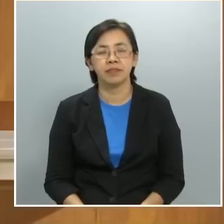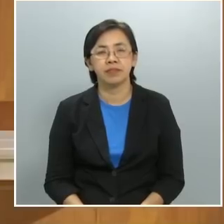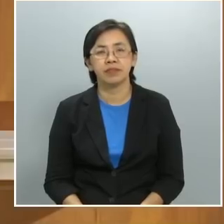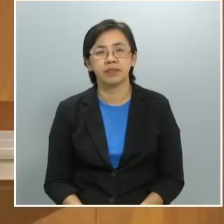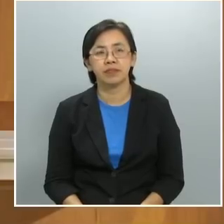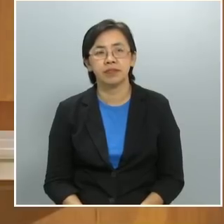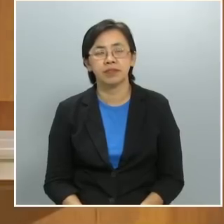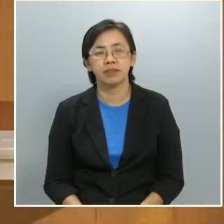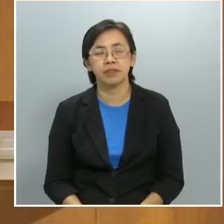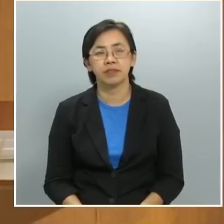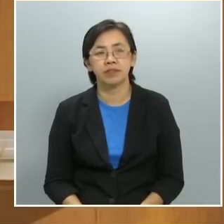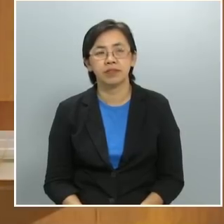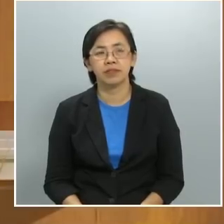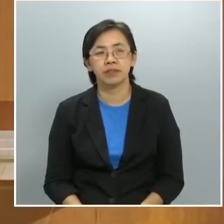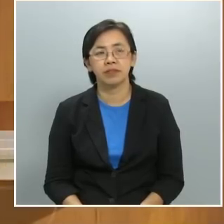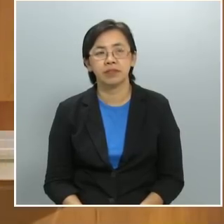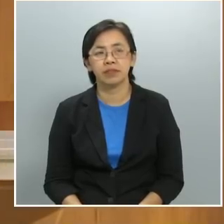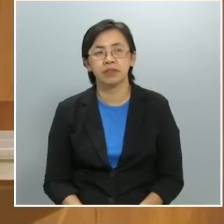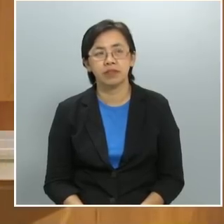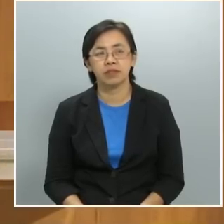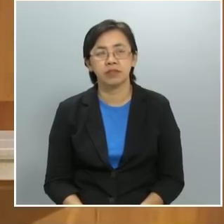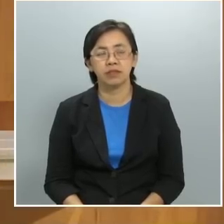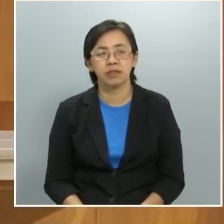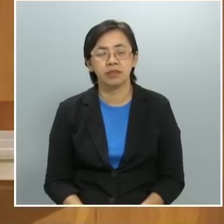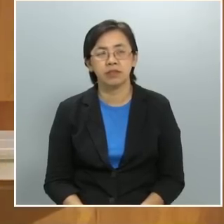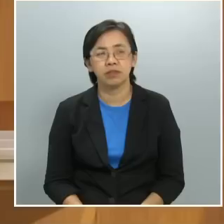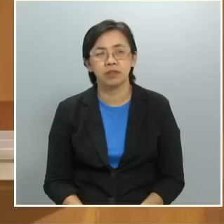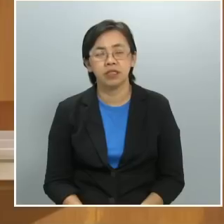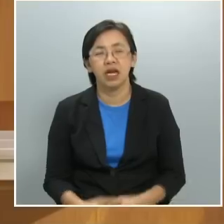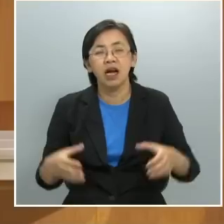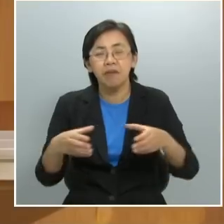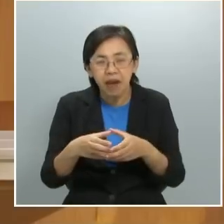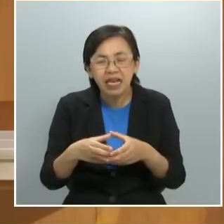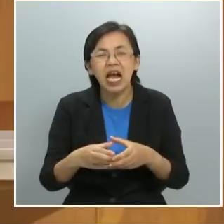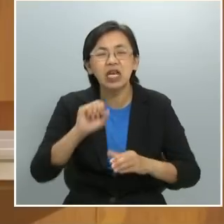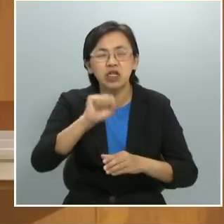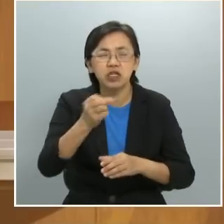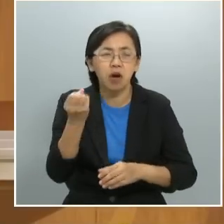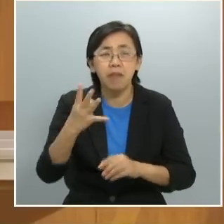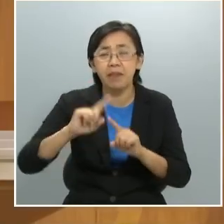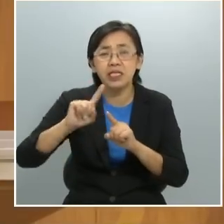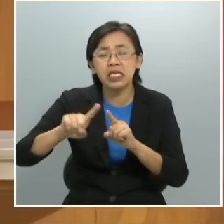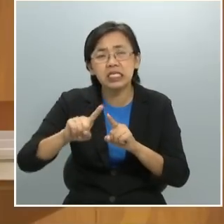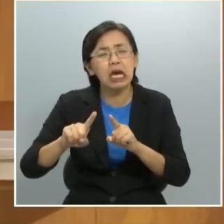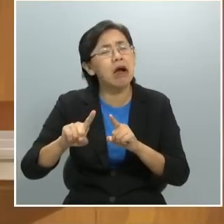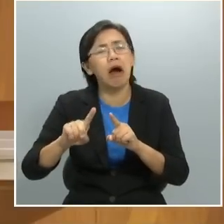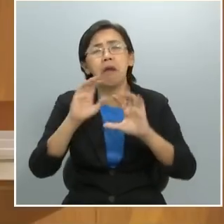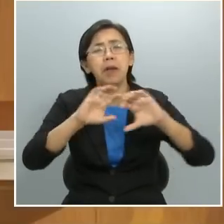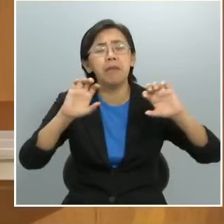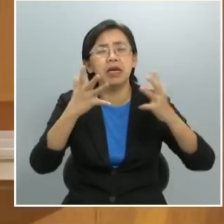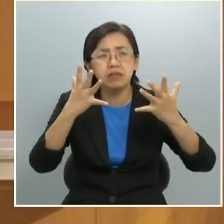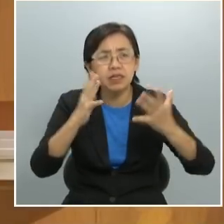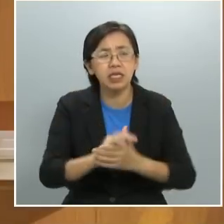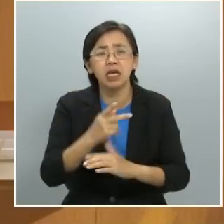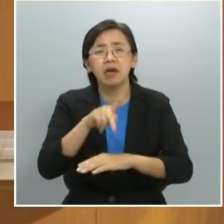บร้อนเต็มที่ผ่านมา จริงๆแล้วการที่พรรคที่ชนะอันดับหนึ่งนะครับไม่ได้เป็นฝ่ายบริหารนะครับแล้วก็ไม่ได้เป็นประธ